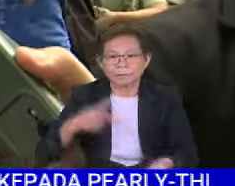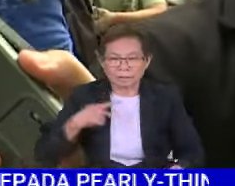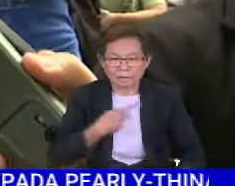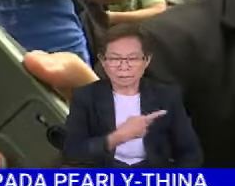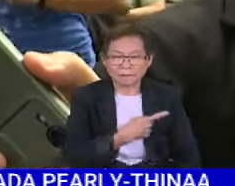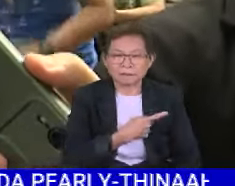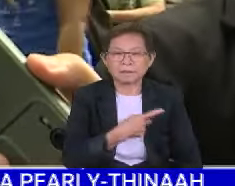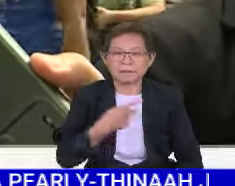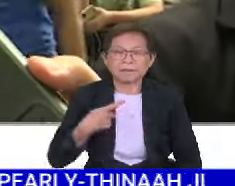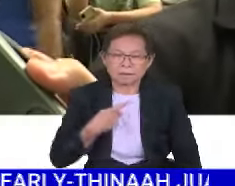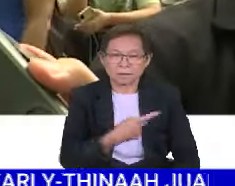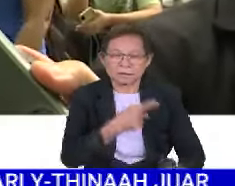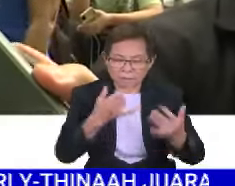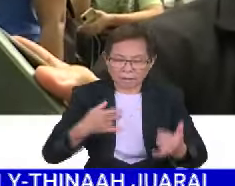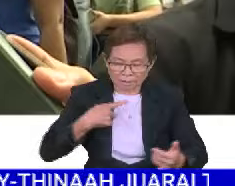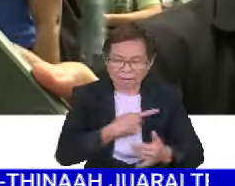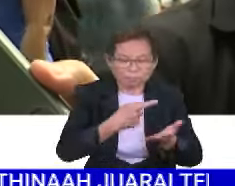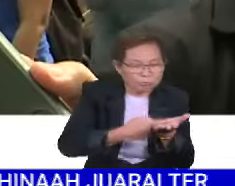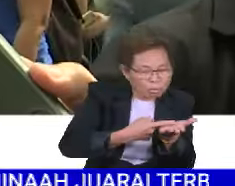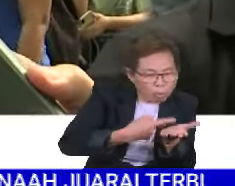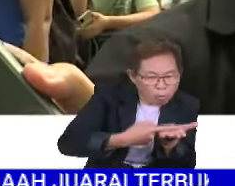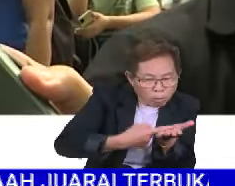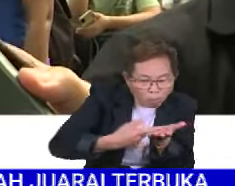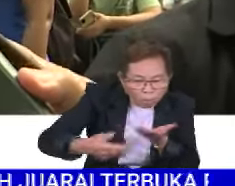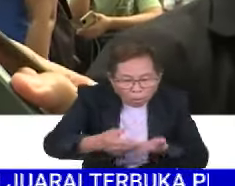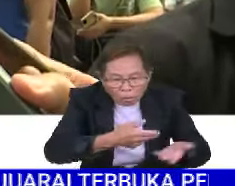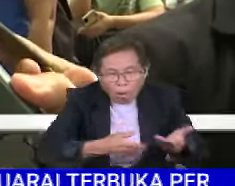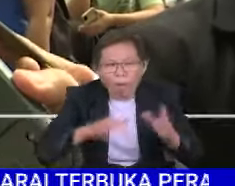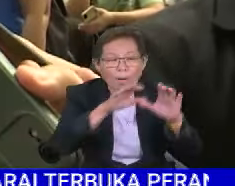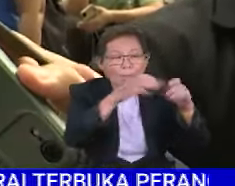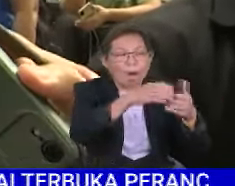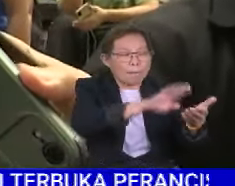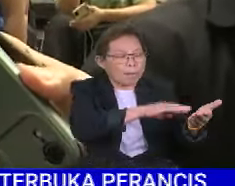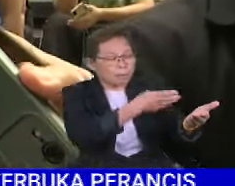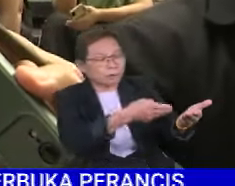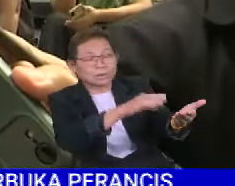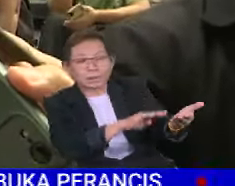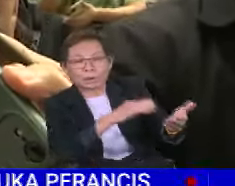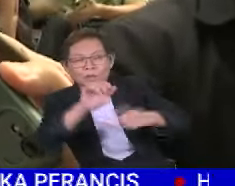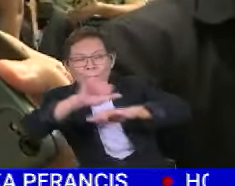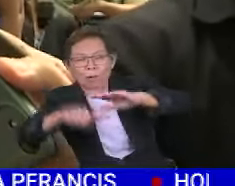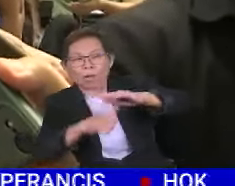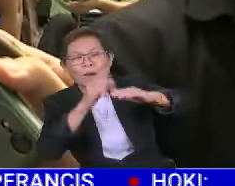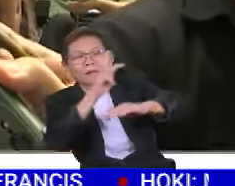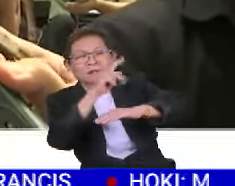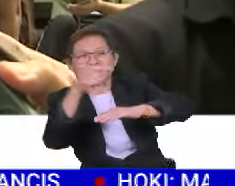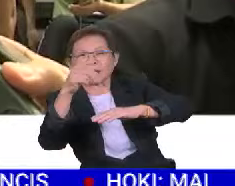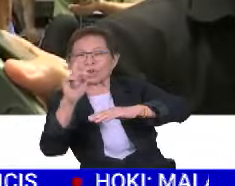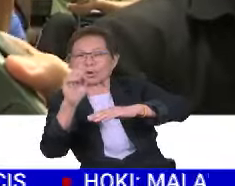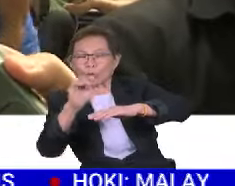Kita sekarang ni kita tengah berbincang untuk membuat perbadanan muzik di bawah Kementerian Komunikasi dan